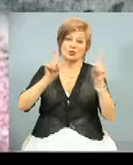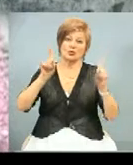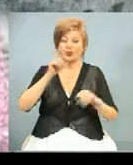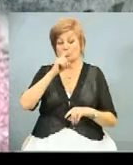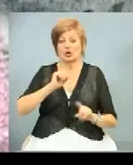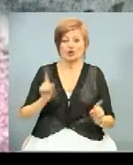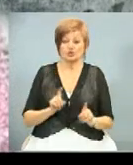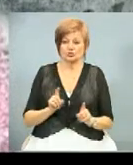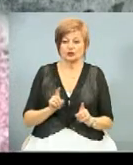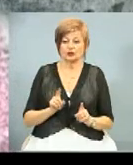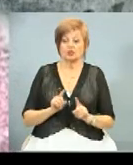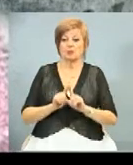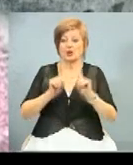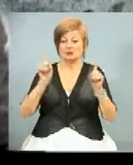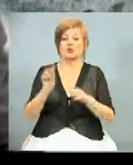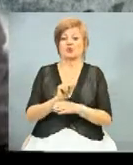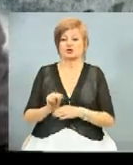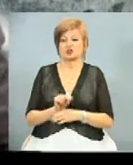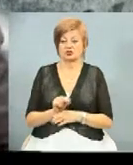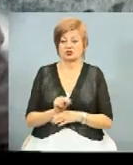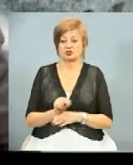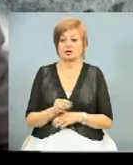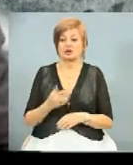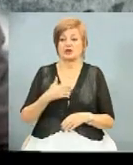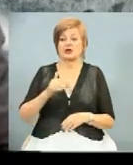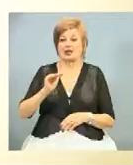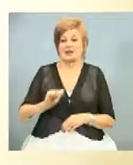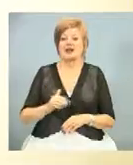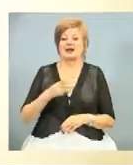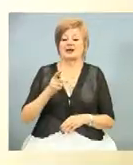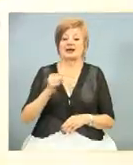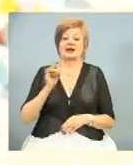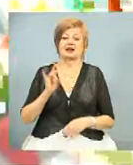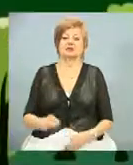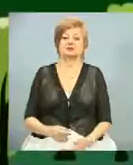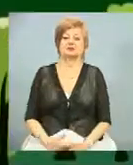порядке. Взял антенну и починил. Я маленький хакер.